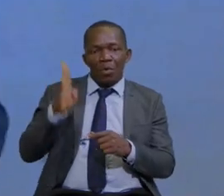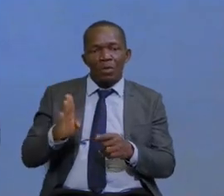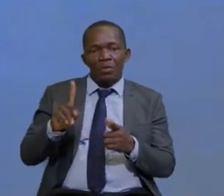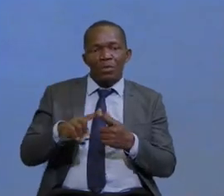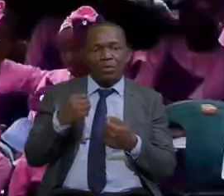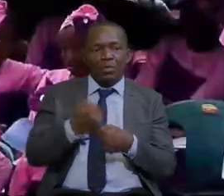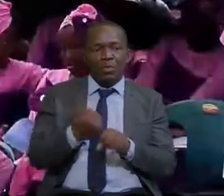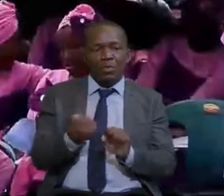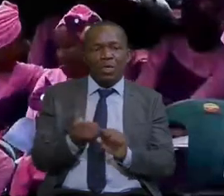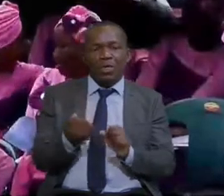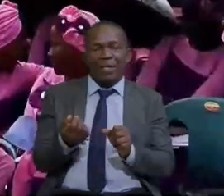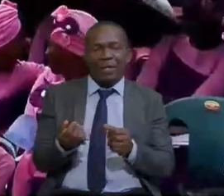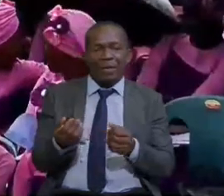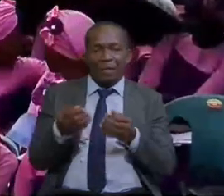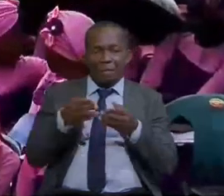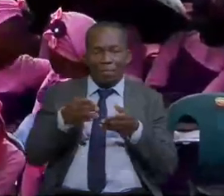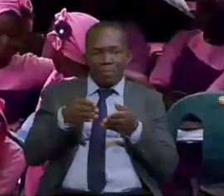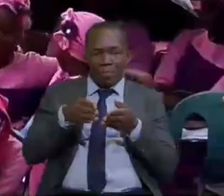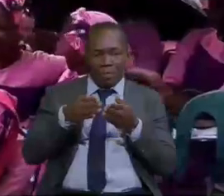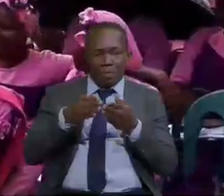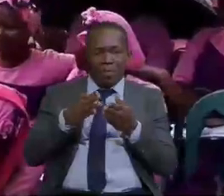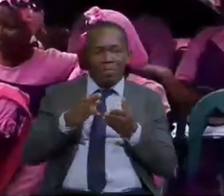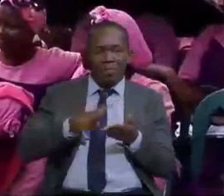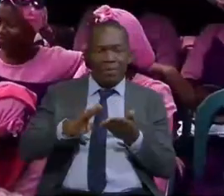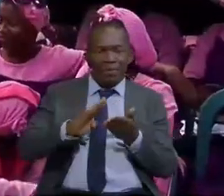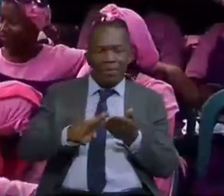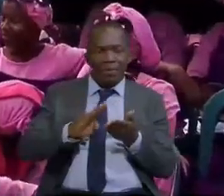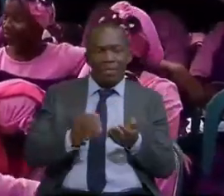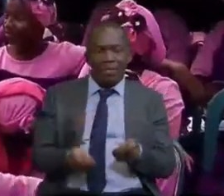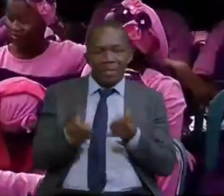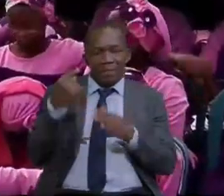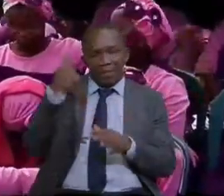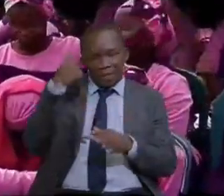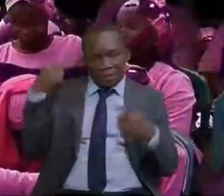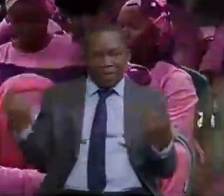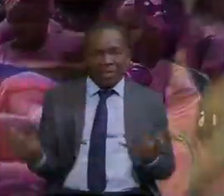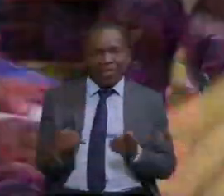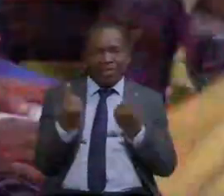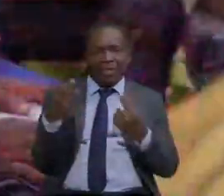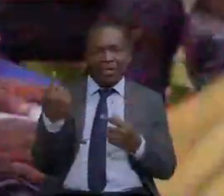la réconciliation, l'expiation des péchés du peuple.